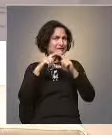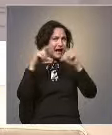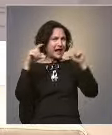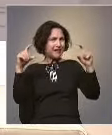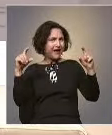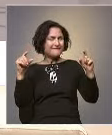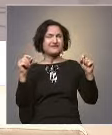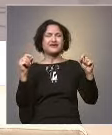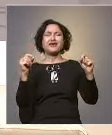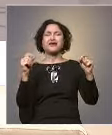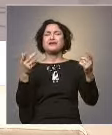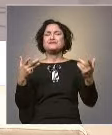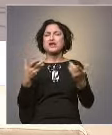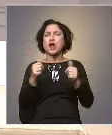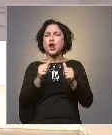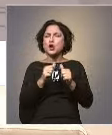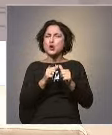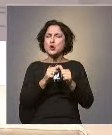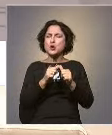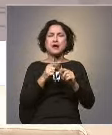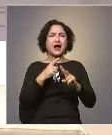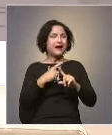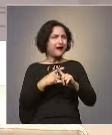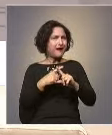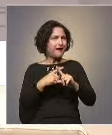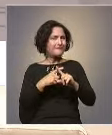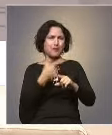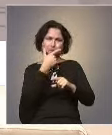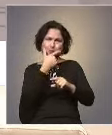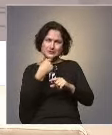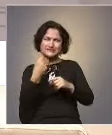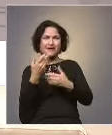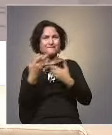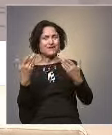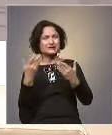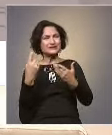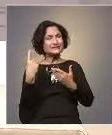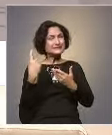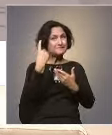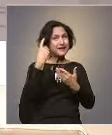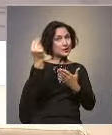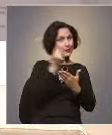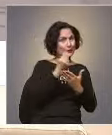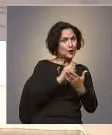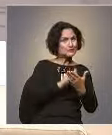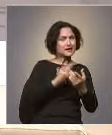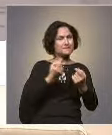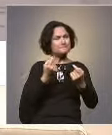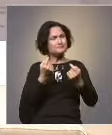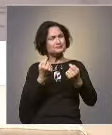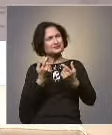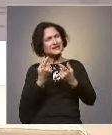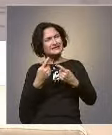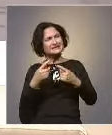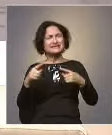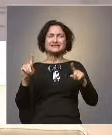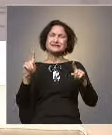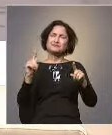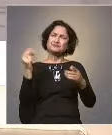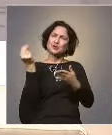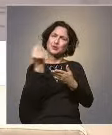формуление на Люба Халева. Познаватели вече отбелязаха, че дори самата художничка някак си излиза от типичния си стил на оформление. Очевидно и тя